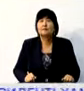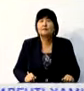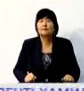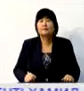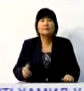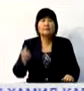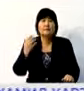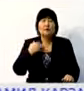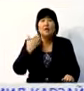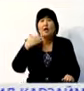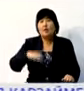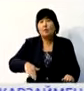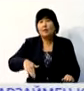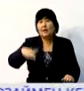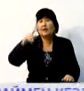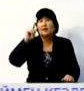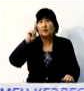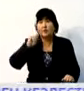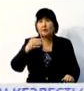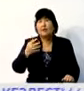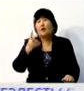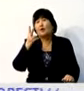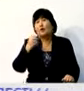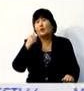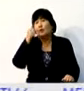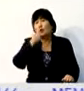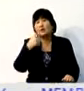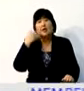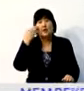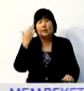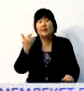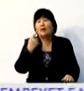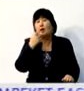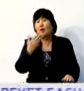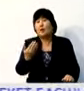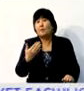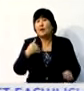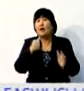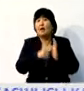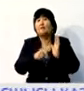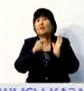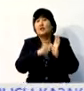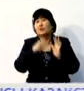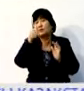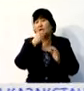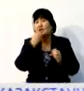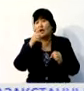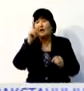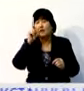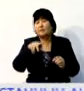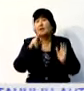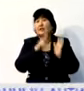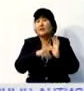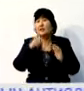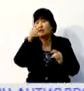Қызылорданы енді бала күнімізден білеміз ғой бұның енді. 200 жылын білмеген менен бергі 67 жылын жақсы білемін мен енді. 80